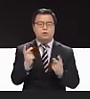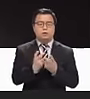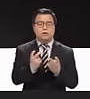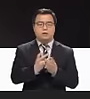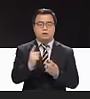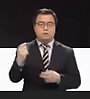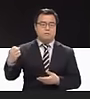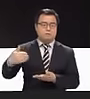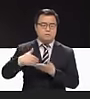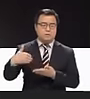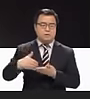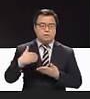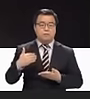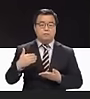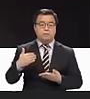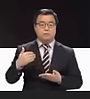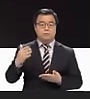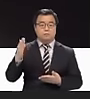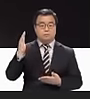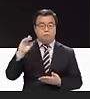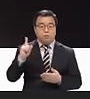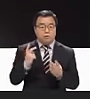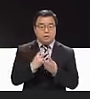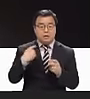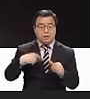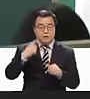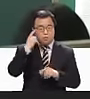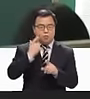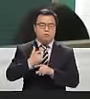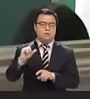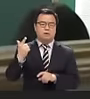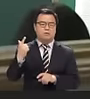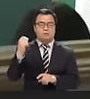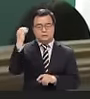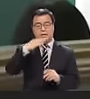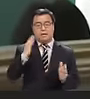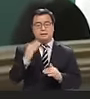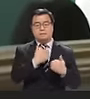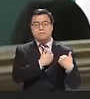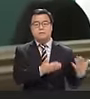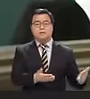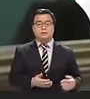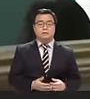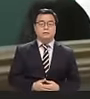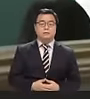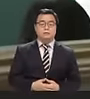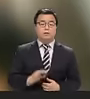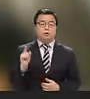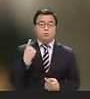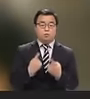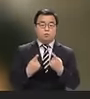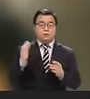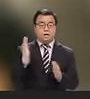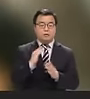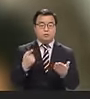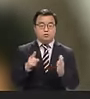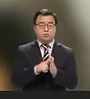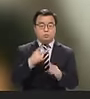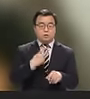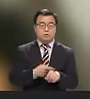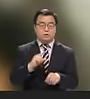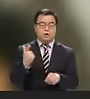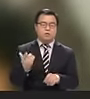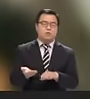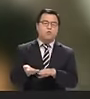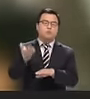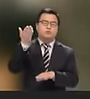어떻게 가르치냐 이런 고민 자체를 안 해요. 그냥 방치해요. 무엇보다 학생을 위한 교사가 아닌 윗사람을 위한